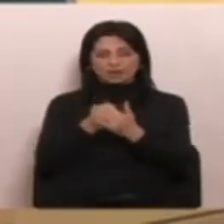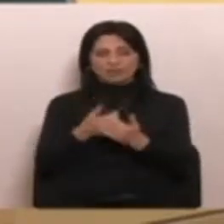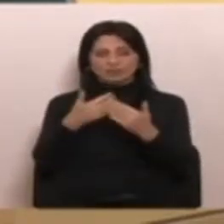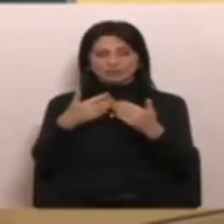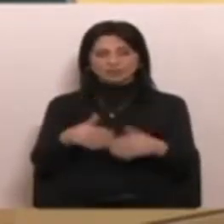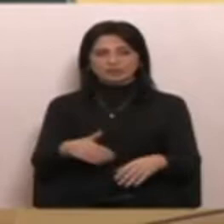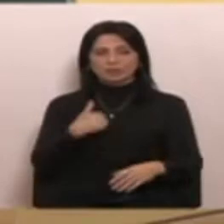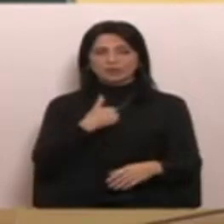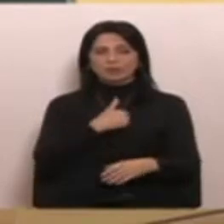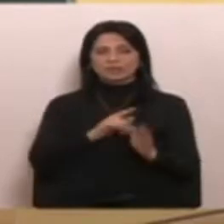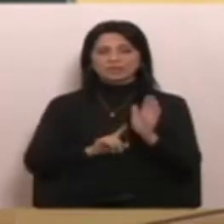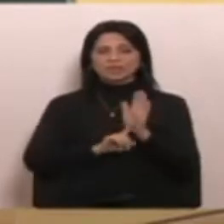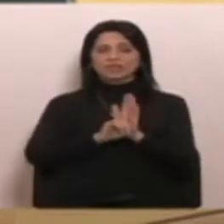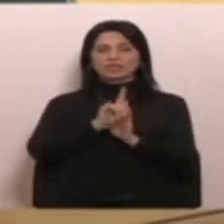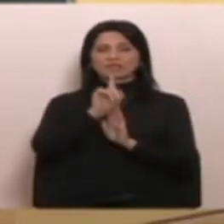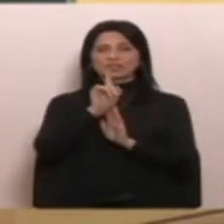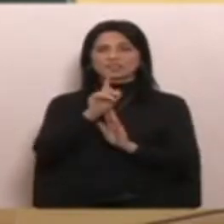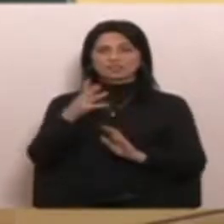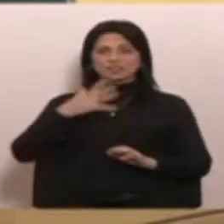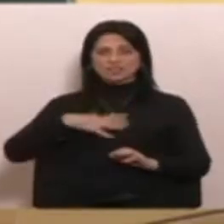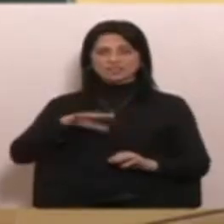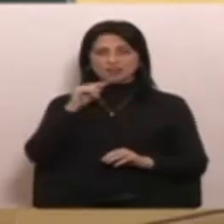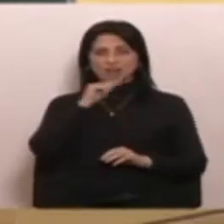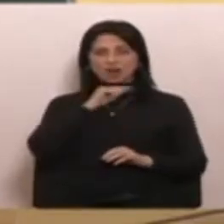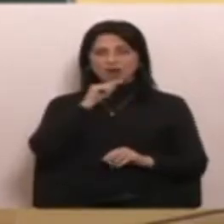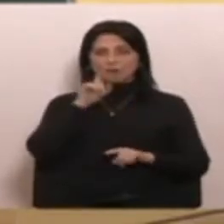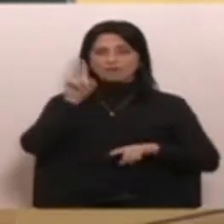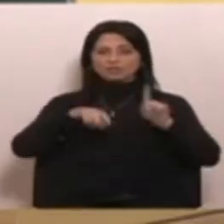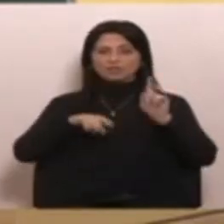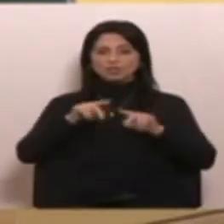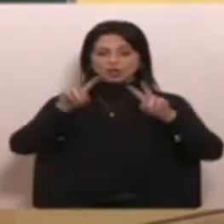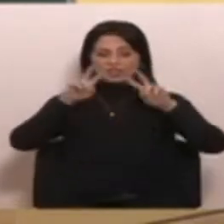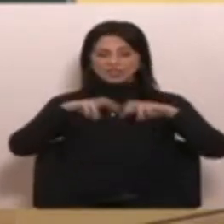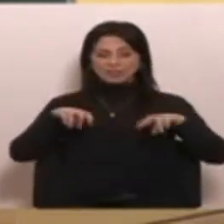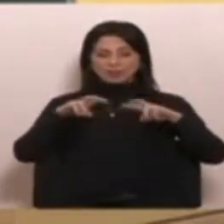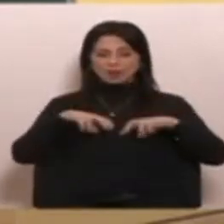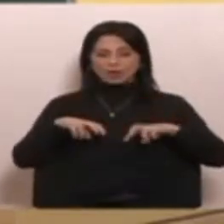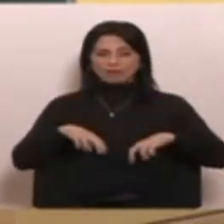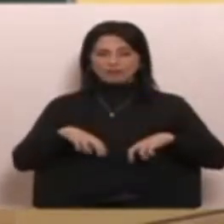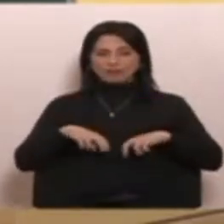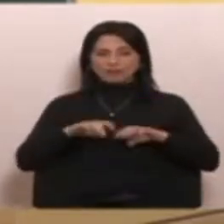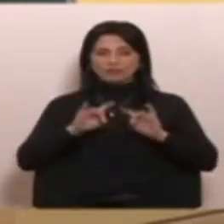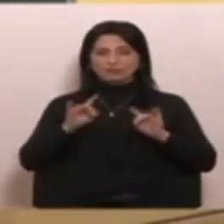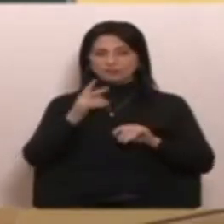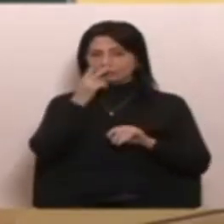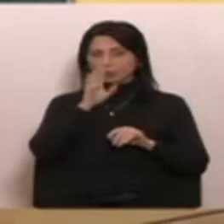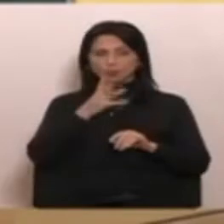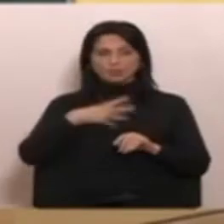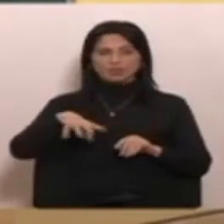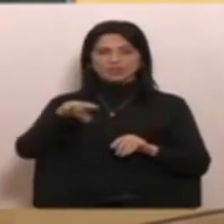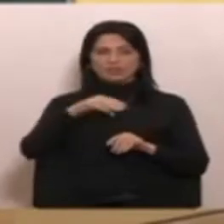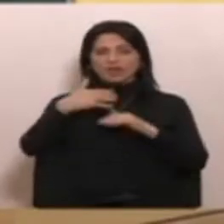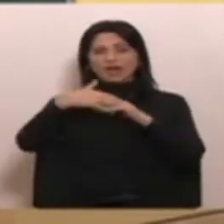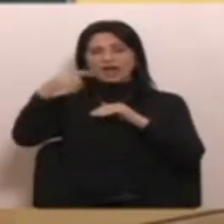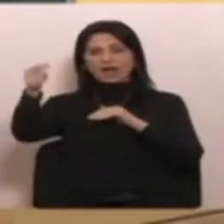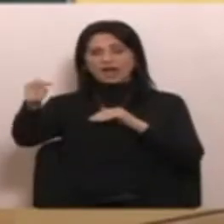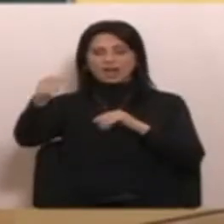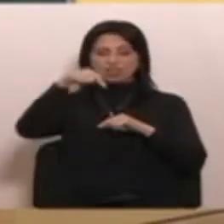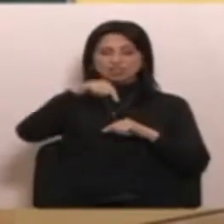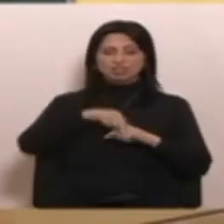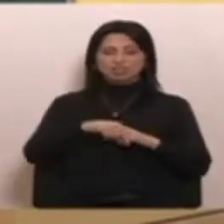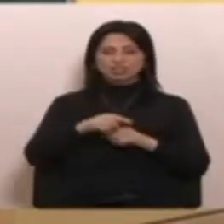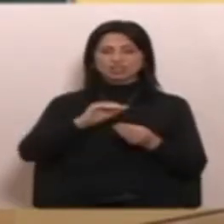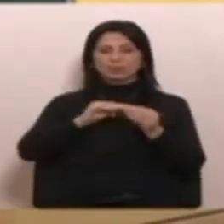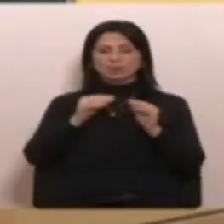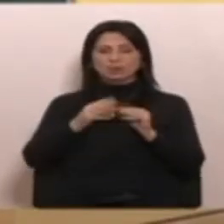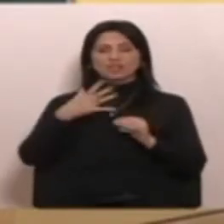მე მინდა დავიწყო საქართველოს ეკონომიკის ზოგადი მიმოხილვით. მიუხედავად ყველა გარე თუ შიდა გამოწვევისა,